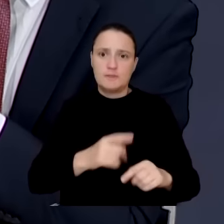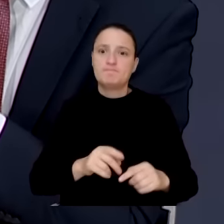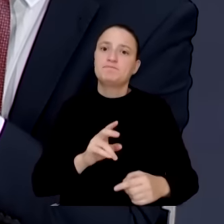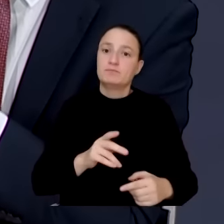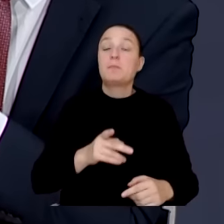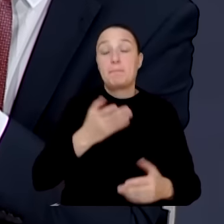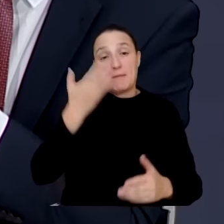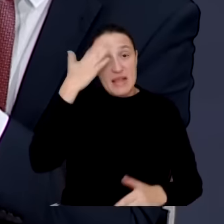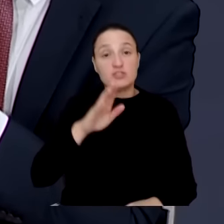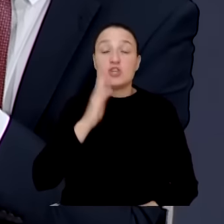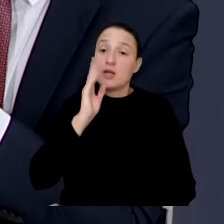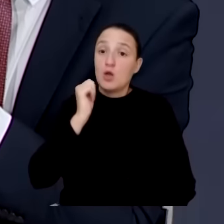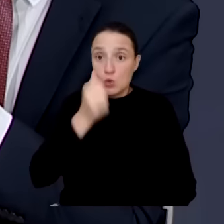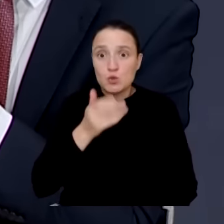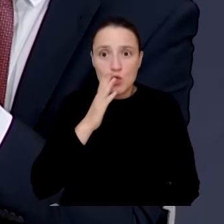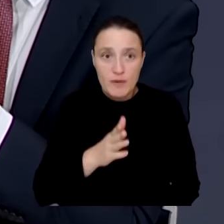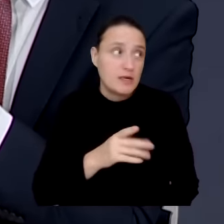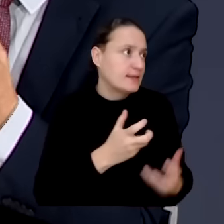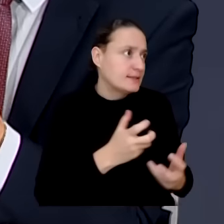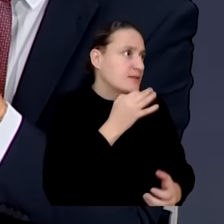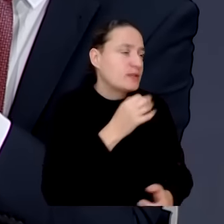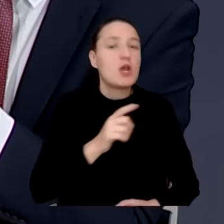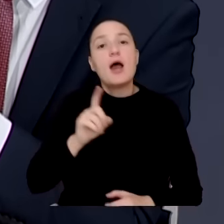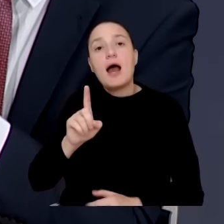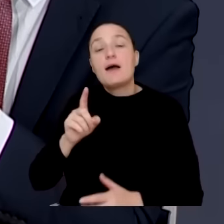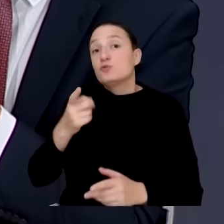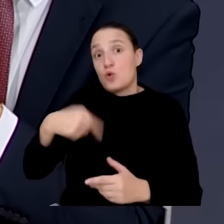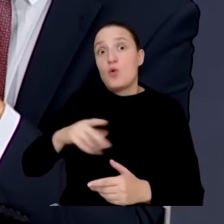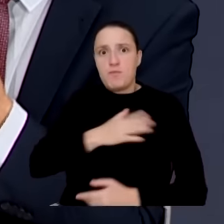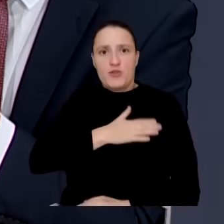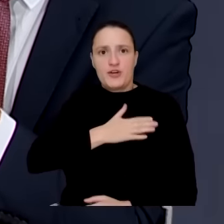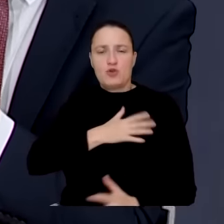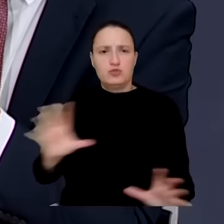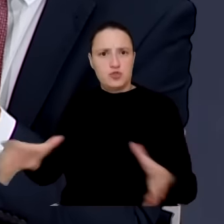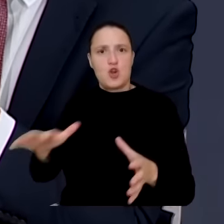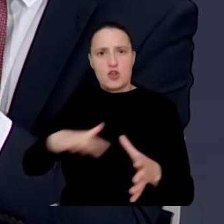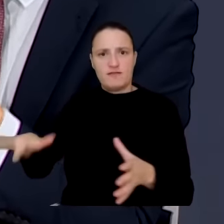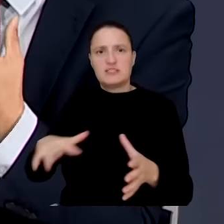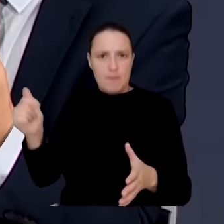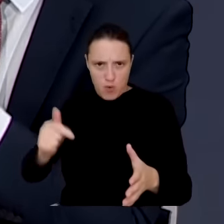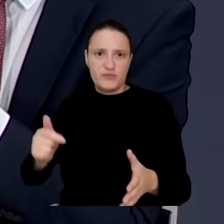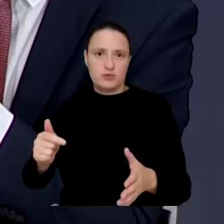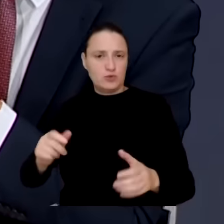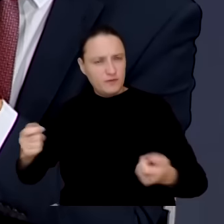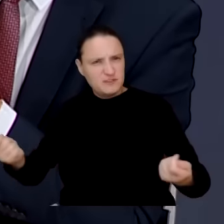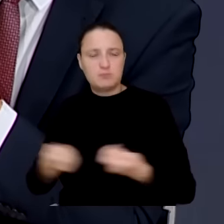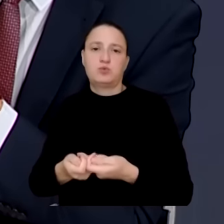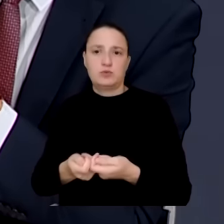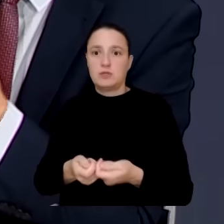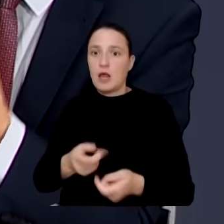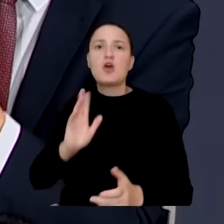decyzj zapadną jutro do zjednoczenia środowiska polskich Patriotów ludzi którym serce którzy sercem są